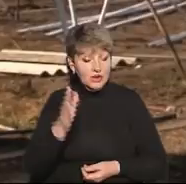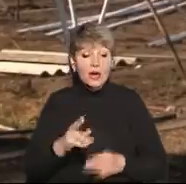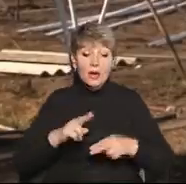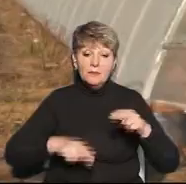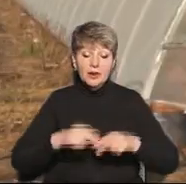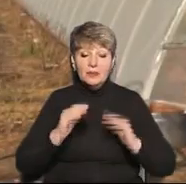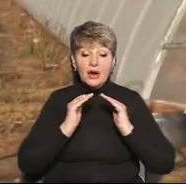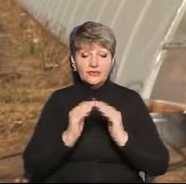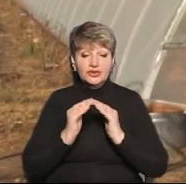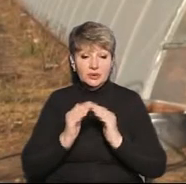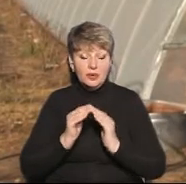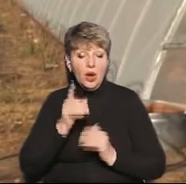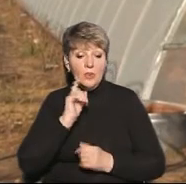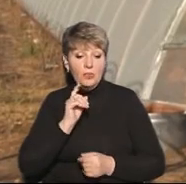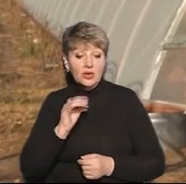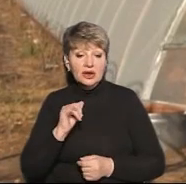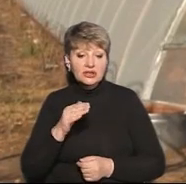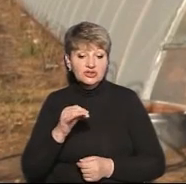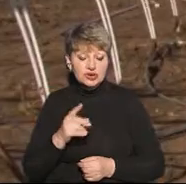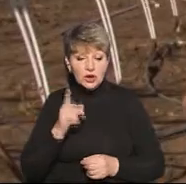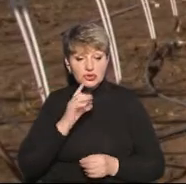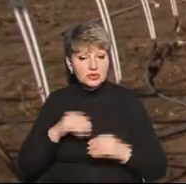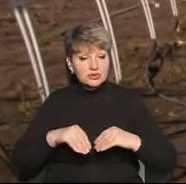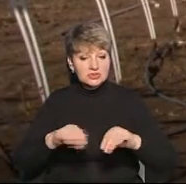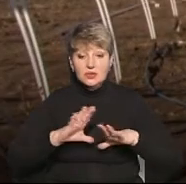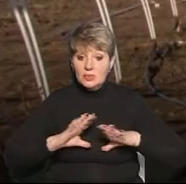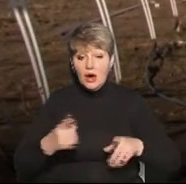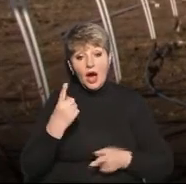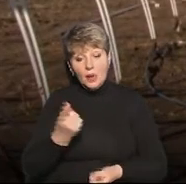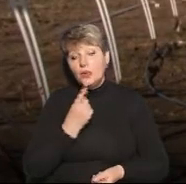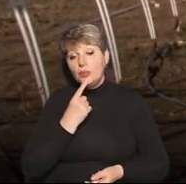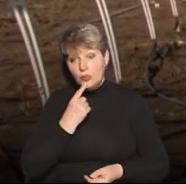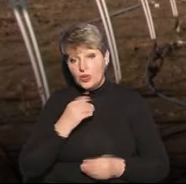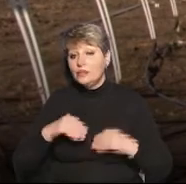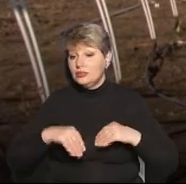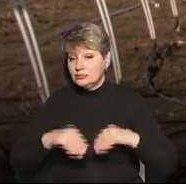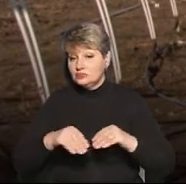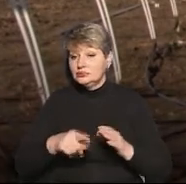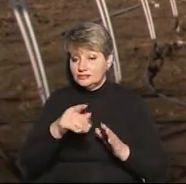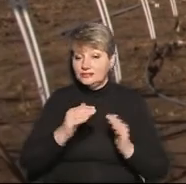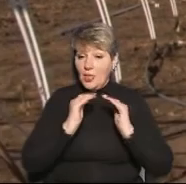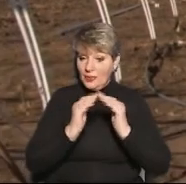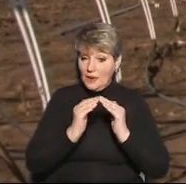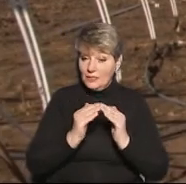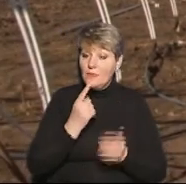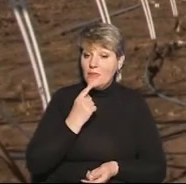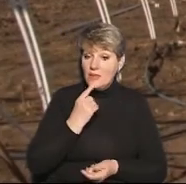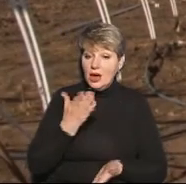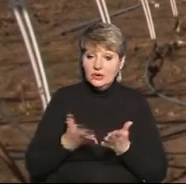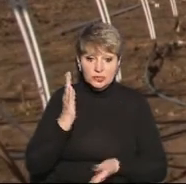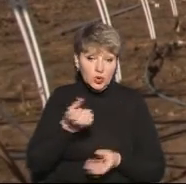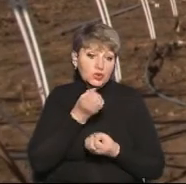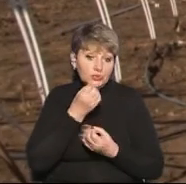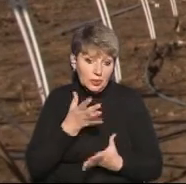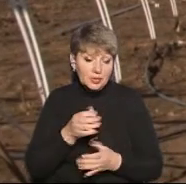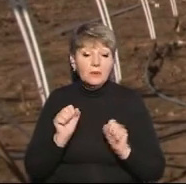будує теплиці, та поки інжир у них не саджав. Одне дерево може посаджу на пробу. Можливо, одне дерево посаджу на пробу. Якщо буде добре,